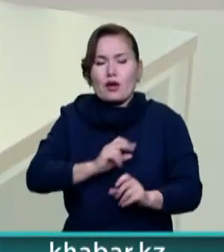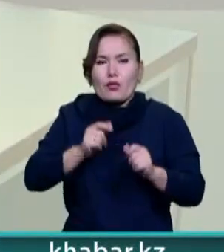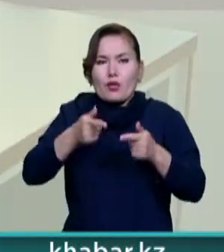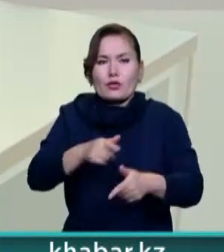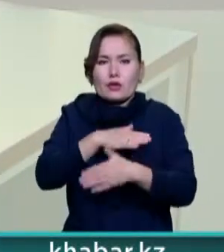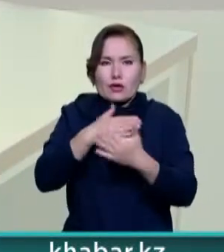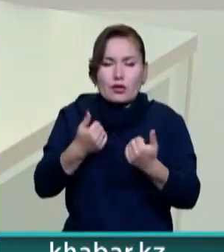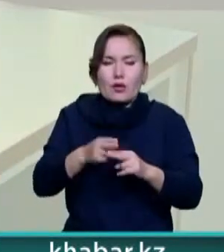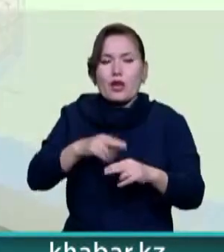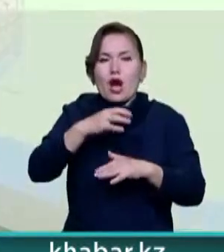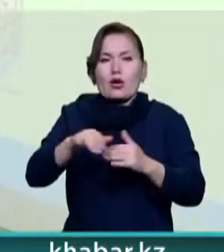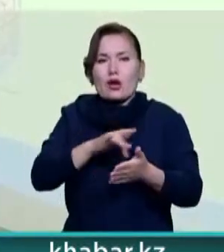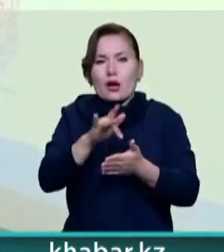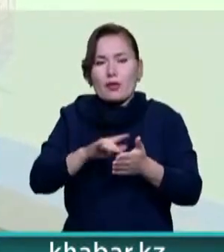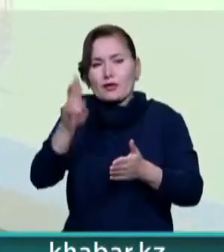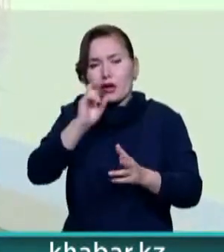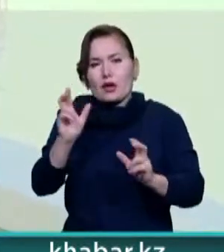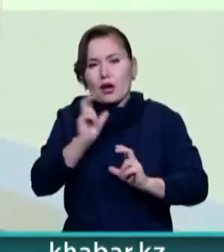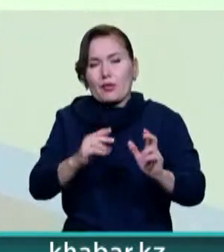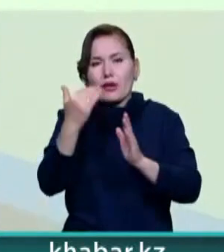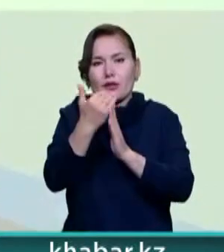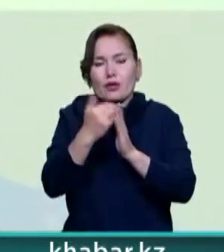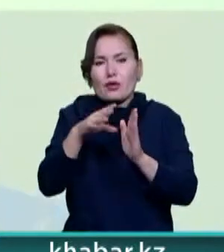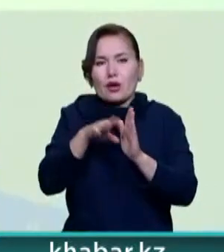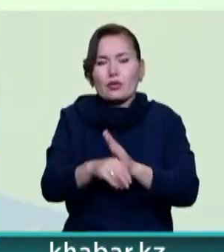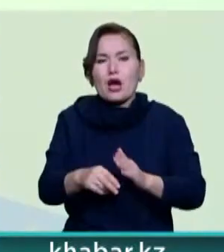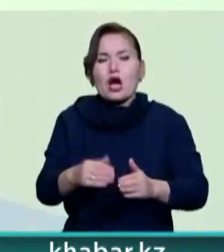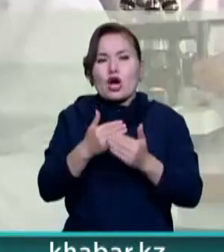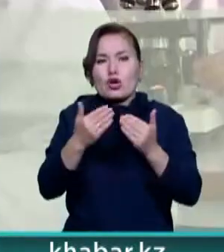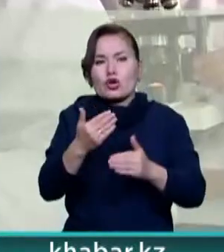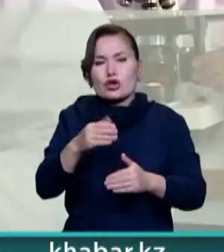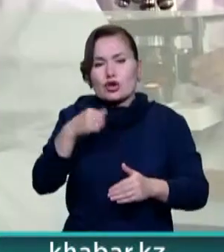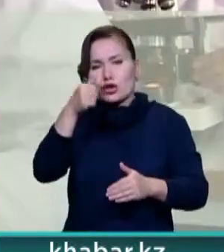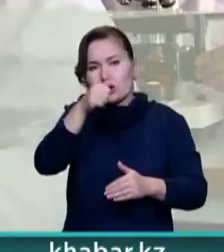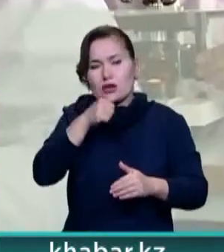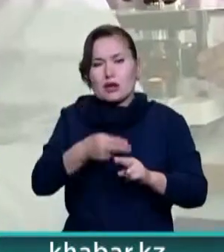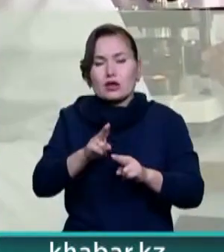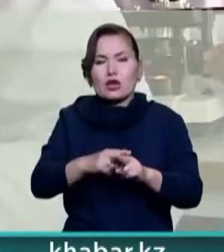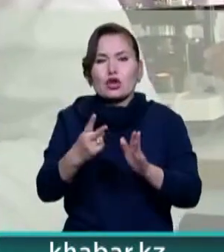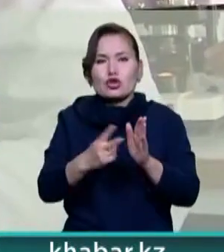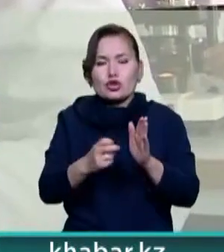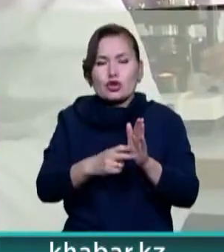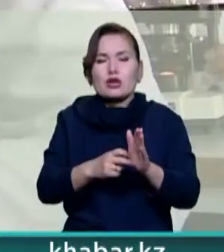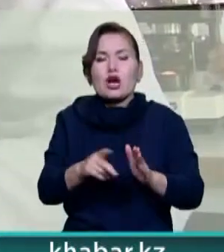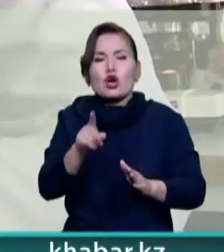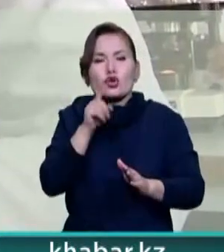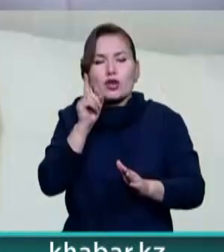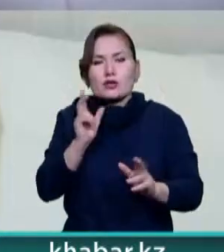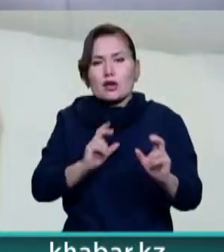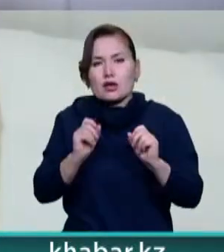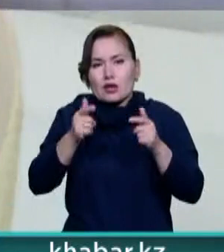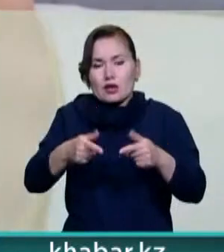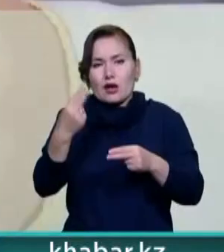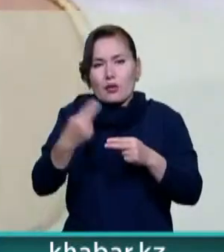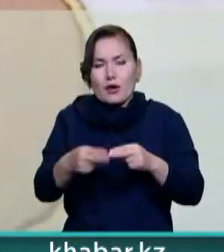деген сөз. Ал Көкшетау мемлекеттік университетінің аталған бағдарлама бойынша соңғы 3 жылда 700-ден астам жас тәмамдапты. Заң бойынша олар енді осы